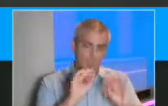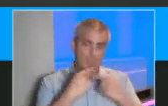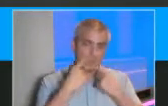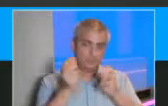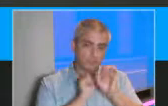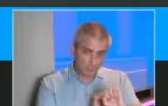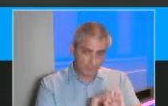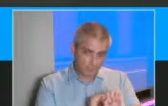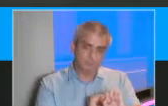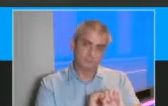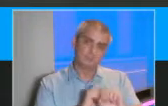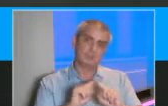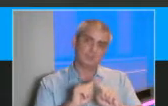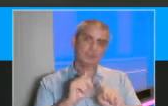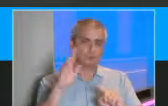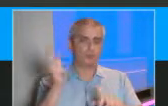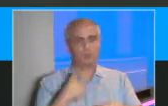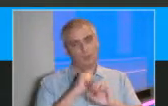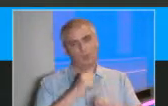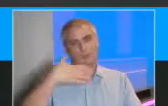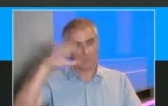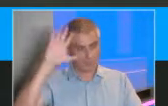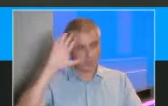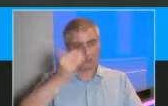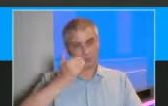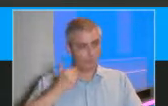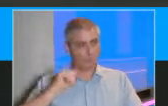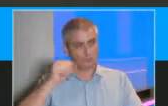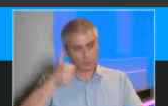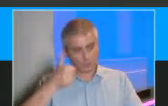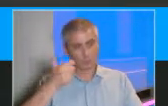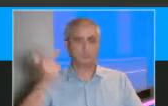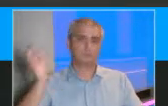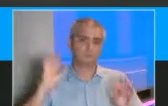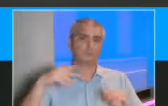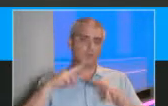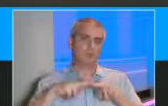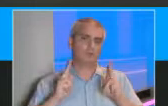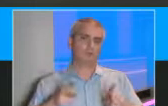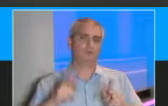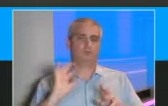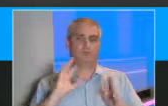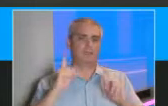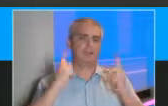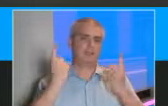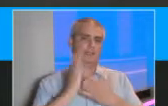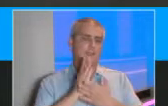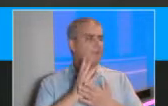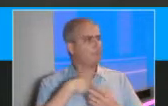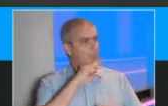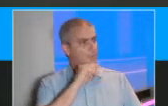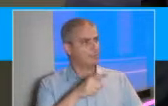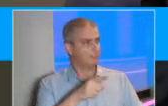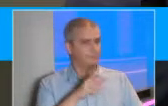להגיד שהוא תומך, הסגנון יהיה שאני תומך בקריאה טרומית וראשונה, כדי להשאיר את האופציה של מה יקרה ביניהם. בואי נדבר